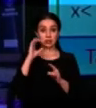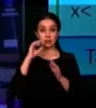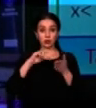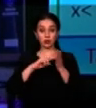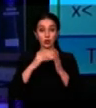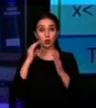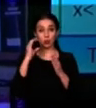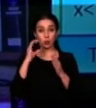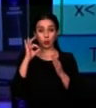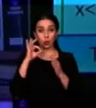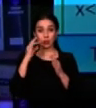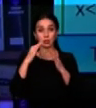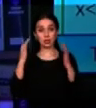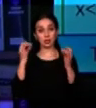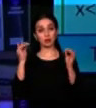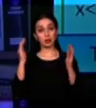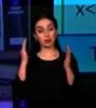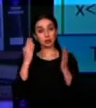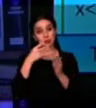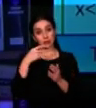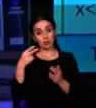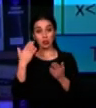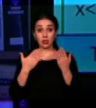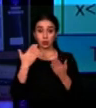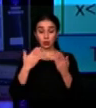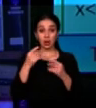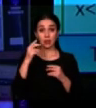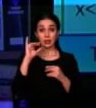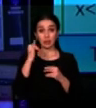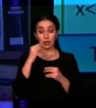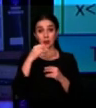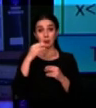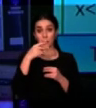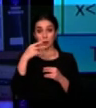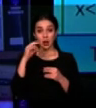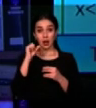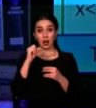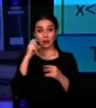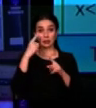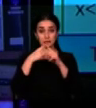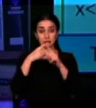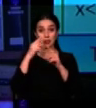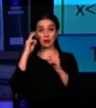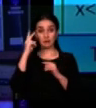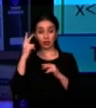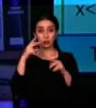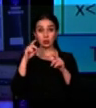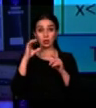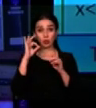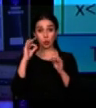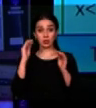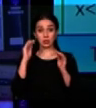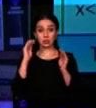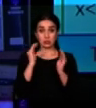c 0 дан катта ёки тенг, ёки 0 дан катта. Y баробар ax квадрат плюс bx плюс c 0